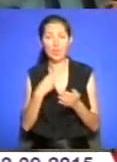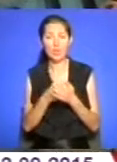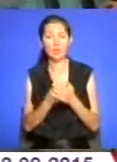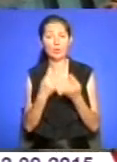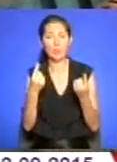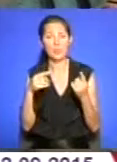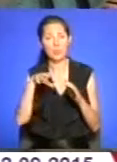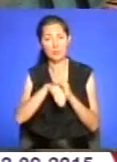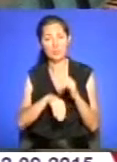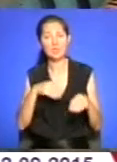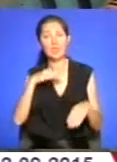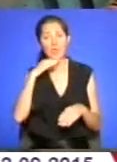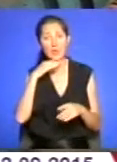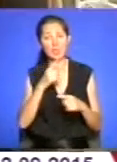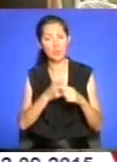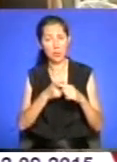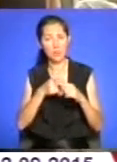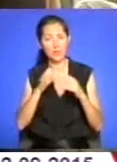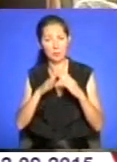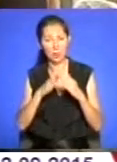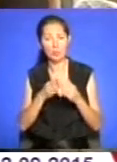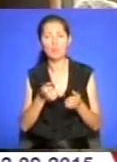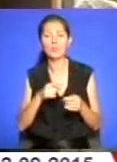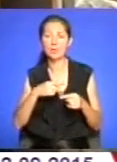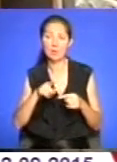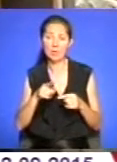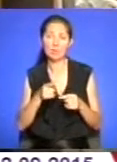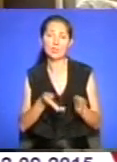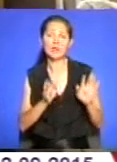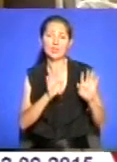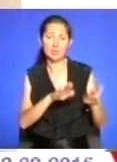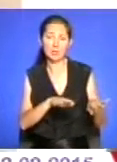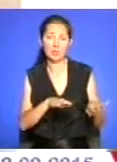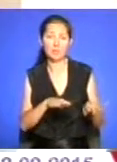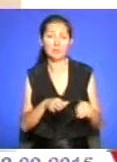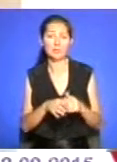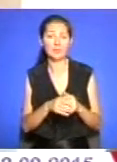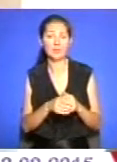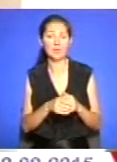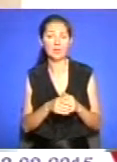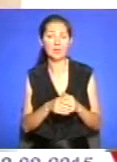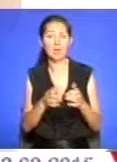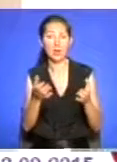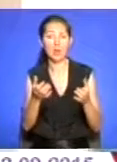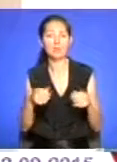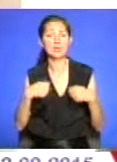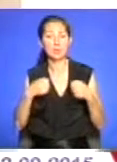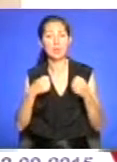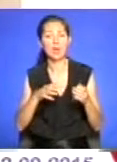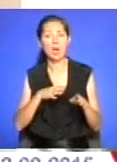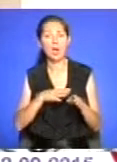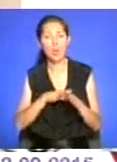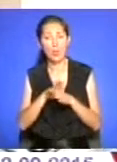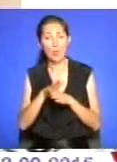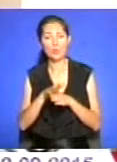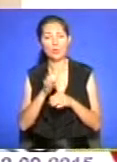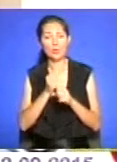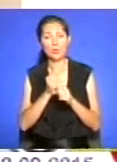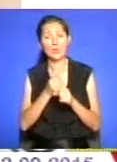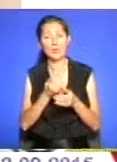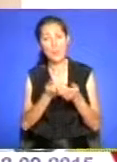на половину приміщення. Решту відкладуть на невизначений час. Планується повністю зробити